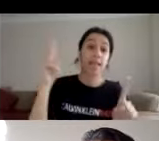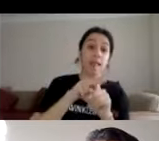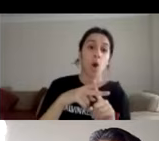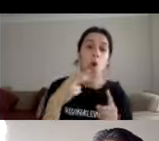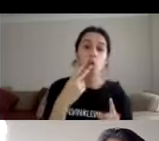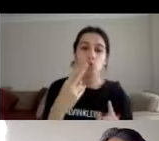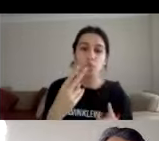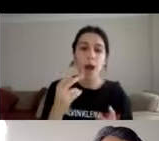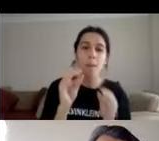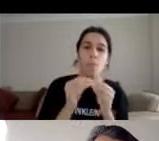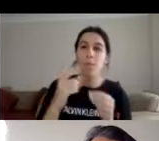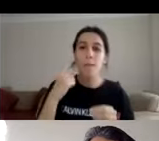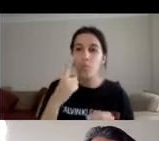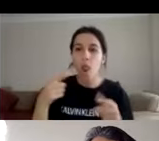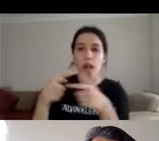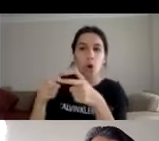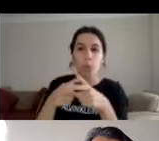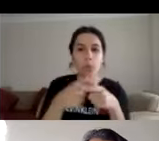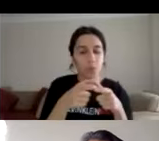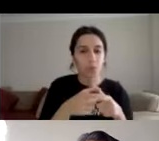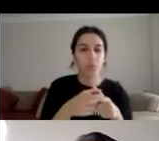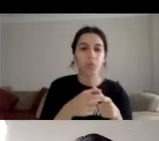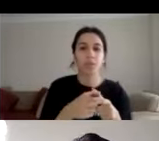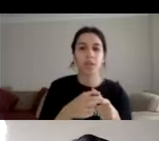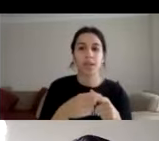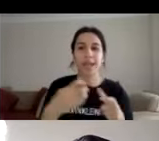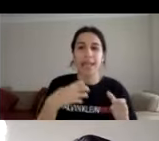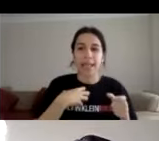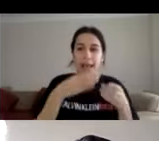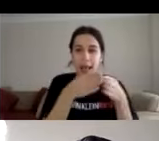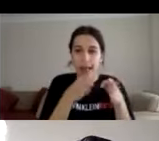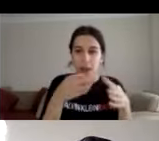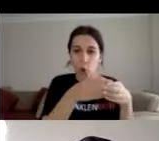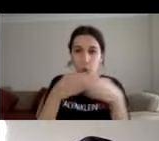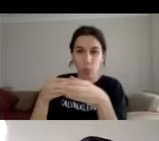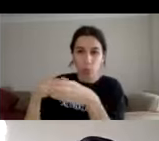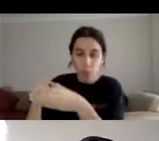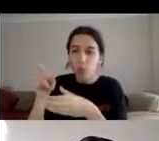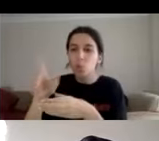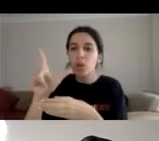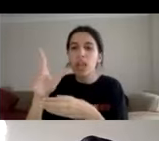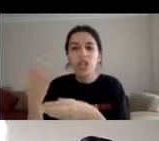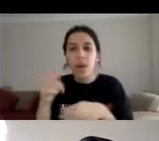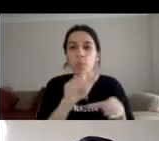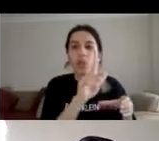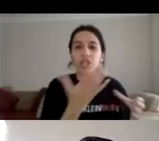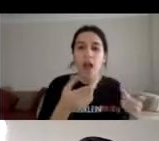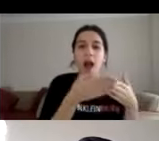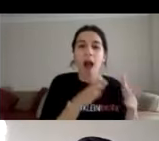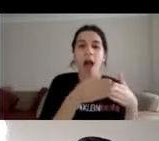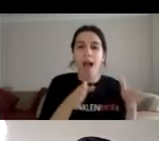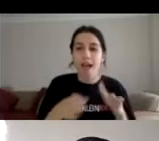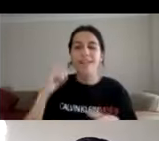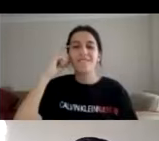olan toplulukları kendi içinde ayırarak ihtiyaçların hepsini ayrı ayrı tespit edip hepsine uygun kapsayıcı